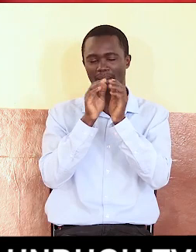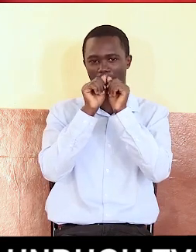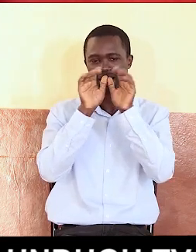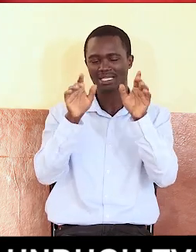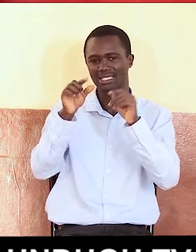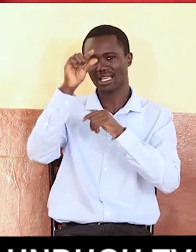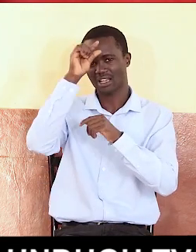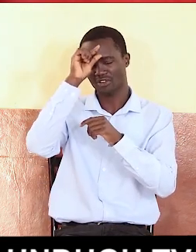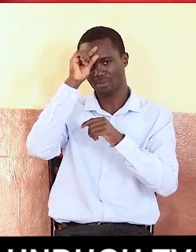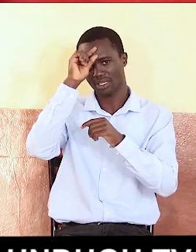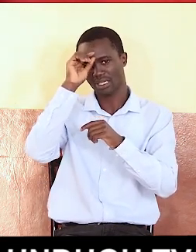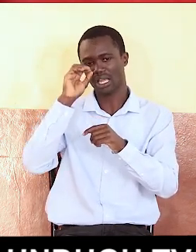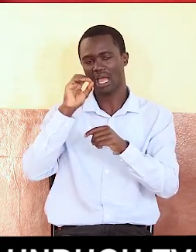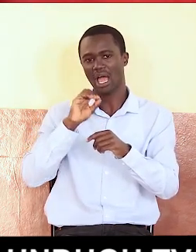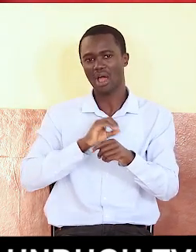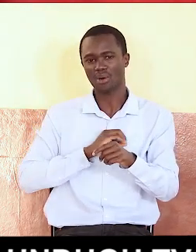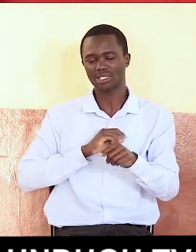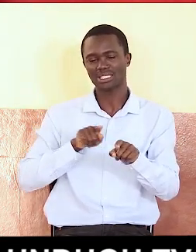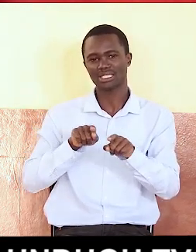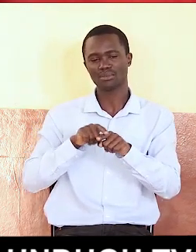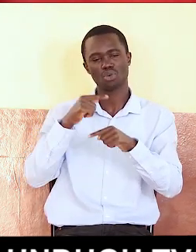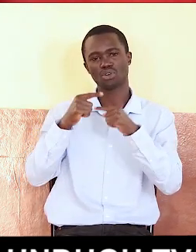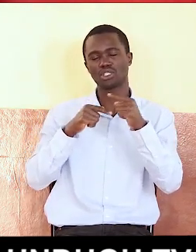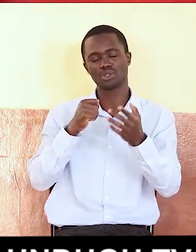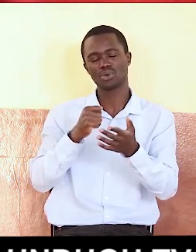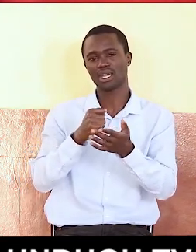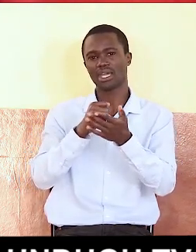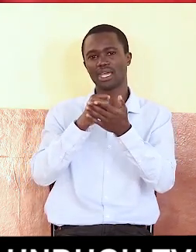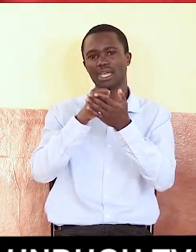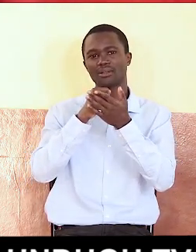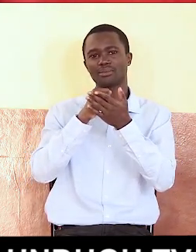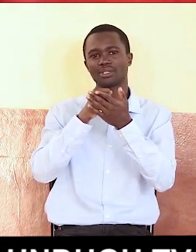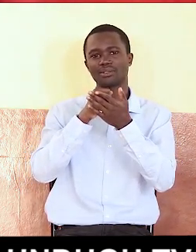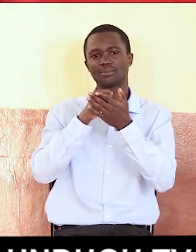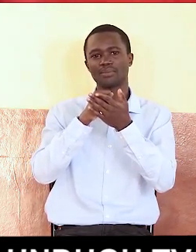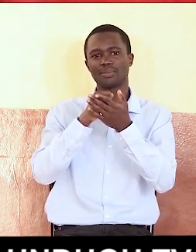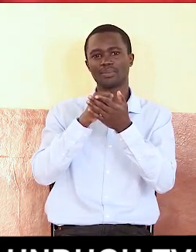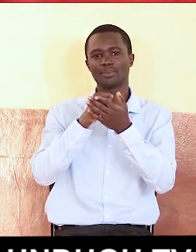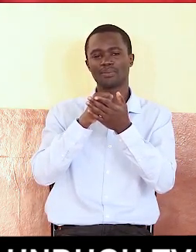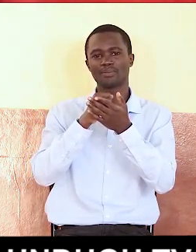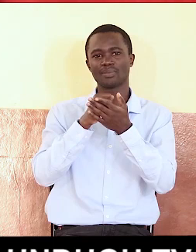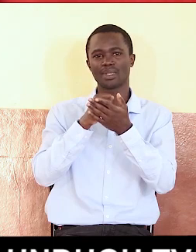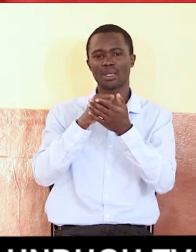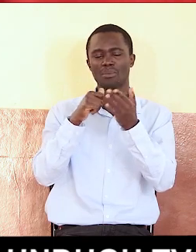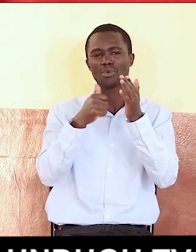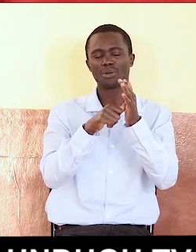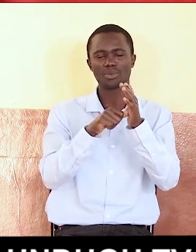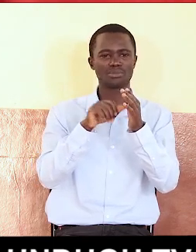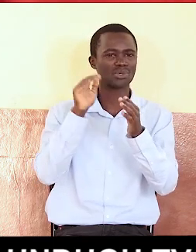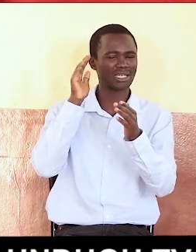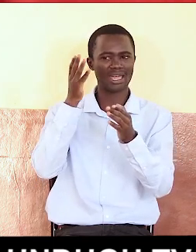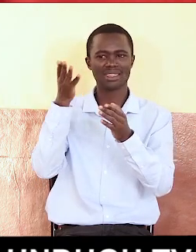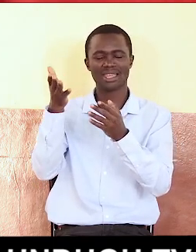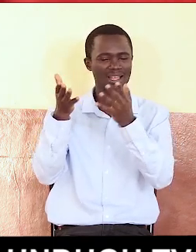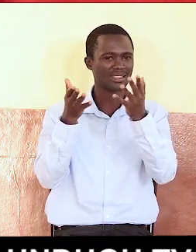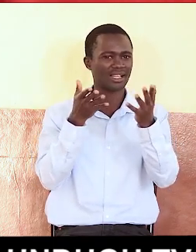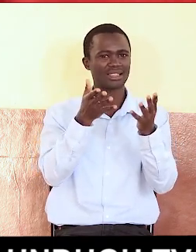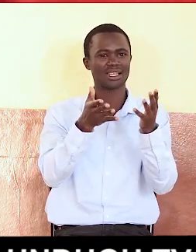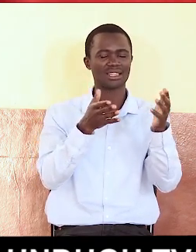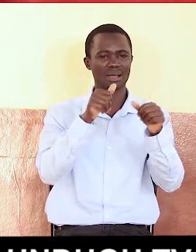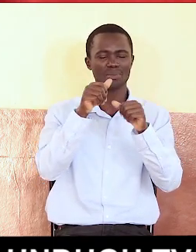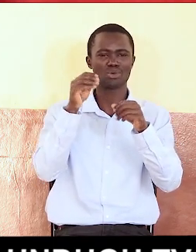na uendelee kutuonekania kwa kila rehema. Na ile misukasuko tunayosikia hapa na pale kwa sababu